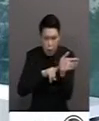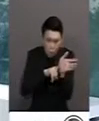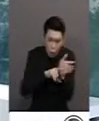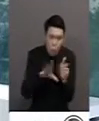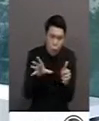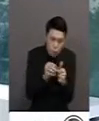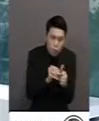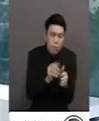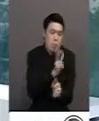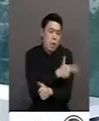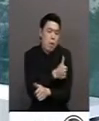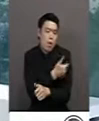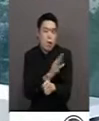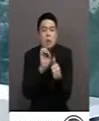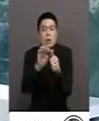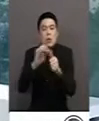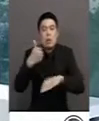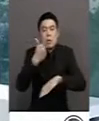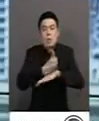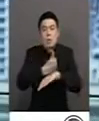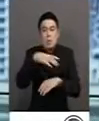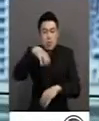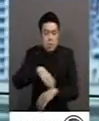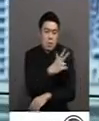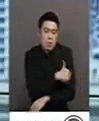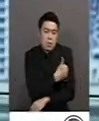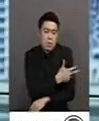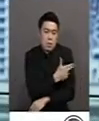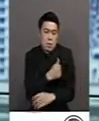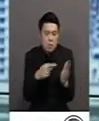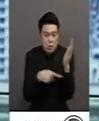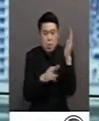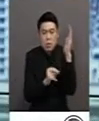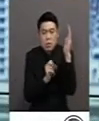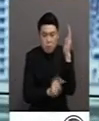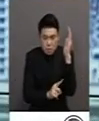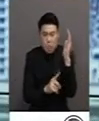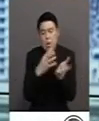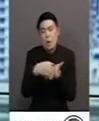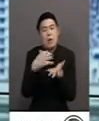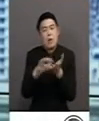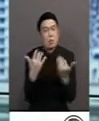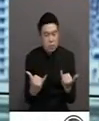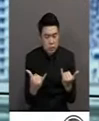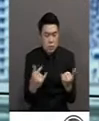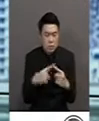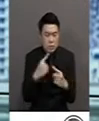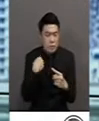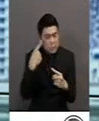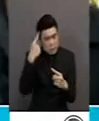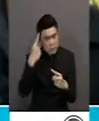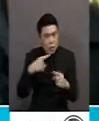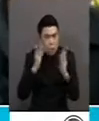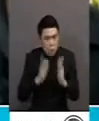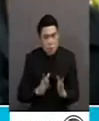มคุณหมอทรงเกียรติเล็กตระกูลครับผู้อำนวยการโรงพยาบาลมหาราชนครศรีธรรมราชพูดถึงสถานการณ์ที่เกิดขึ้นตอนนี้เริ่ม